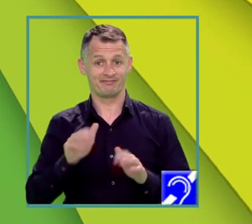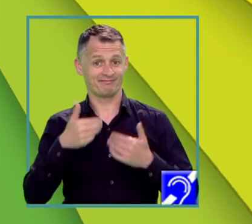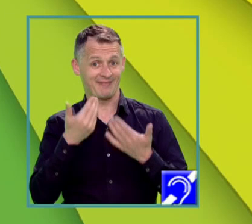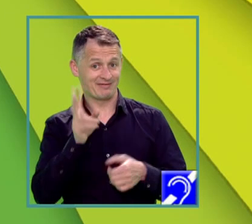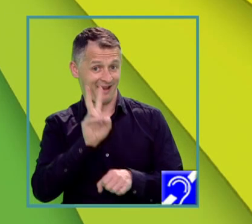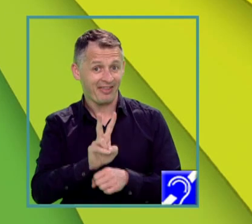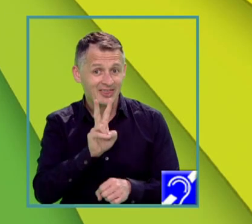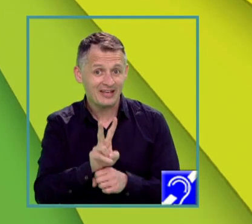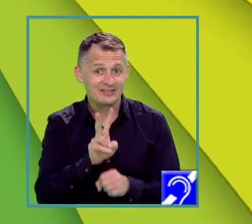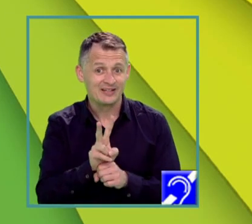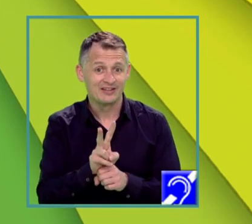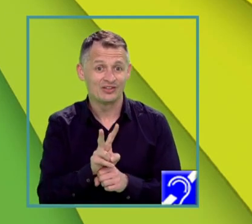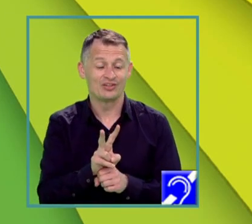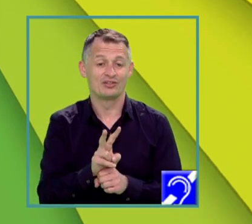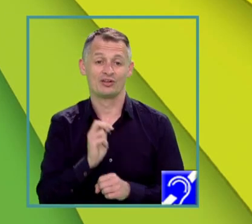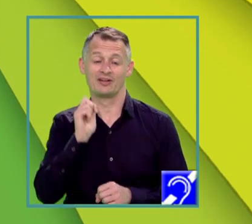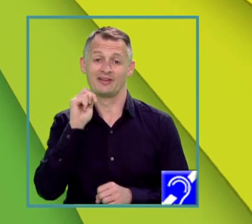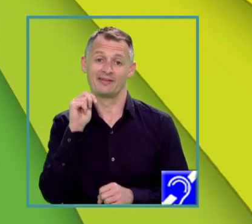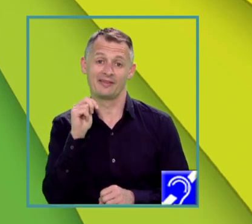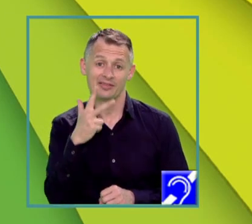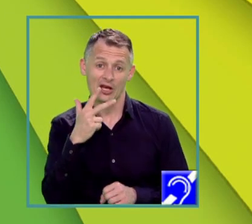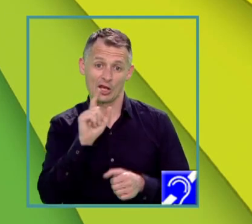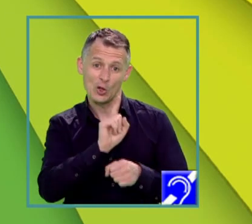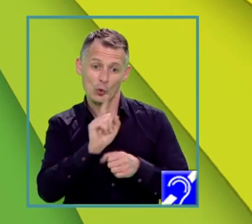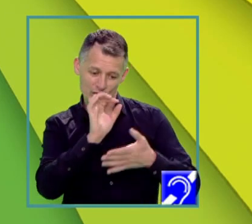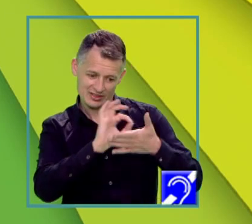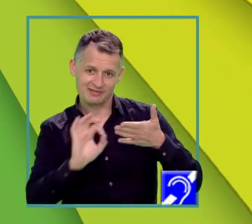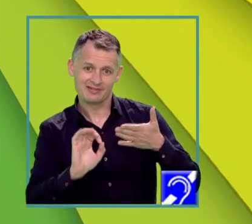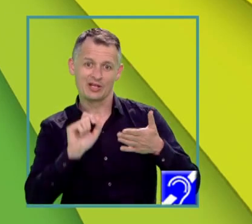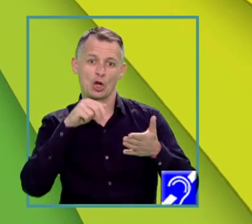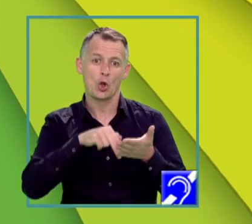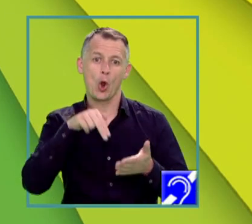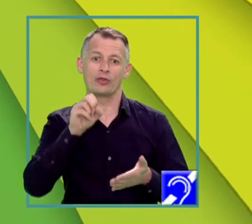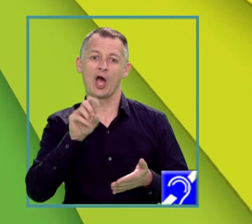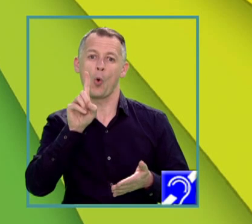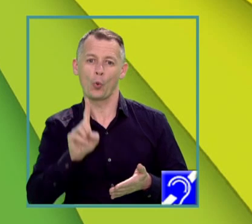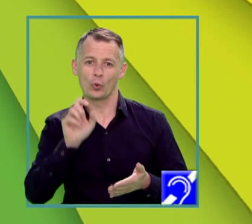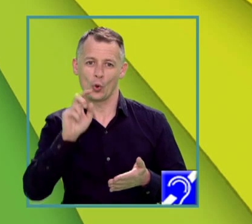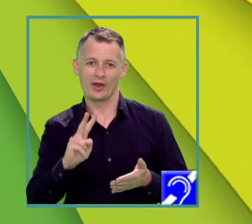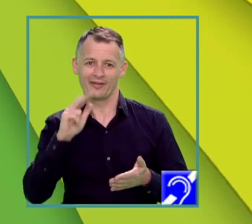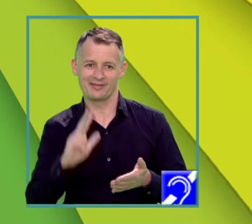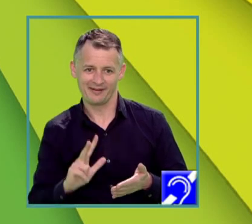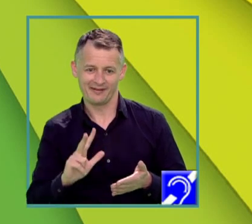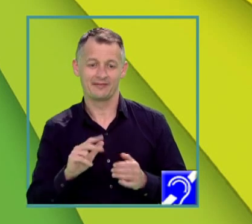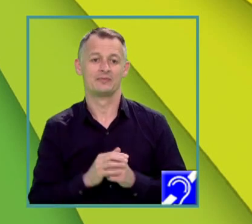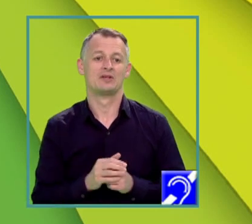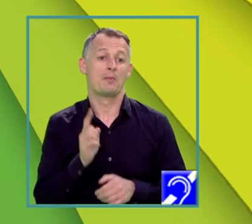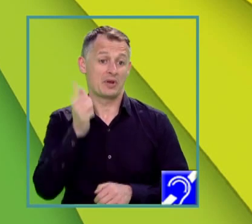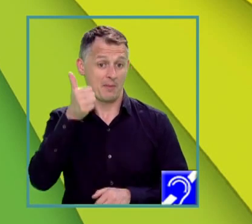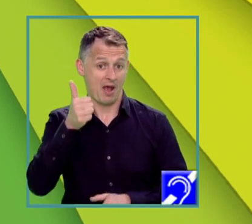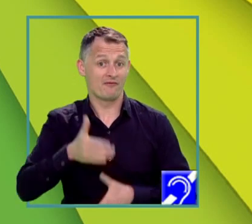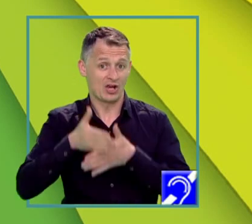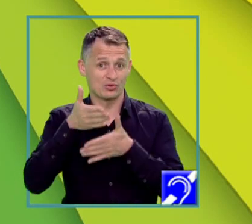atenție dragilor în celor trei nou pe din actualul enunțului prima notă se referă și vă ajută foarte mult la acei